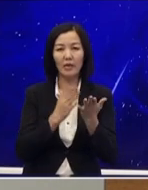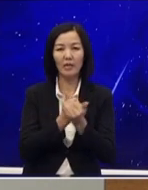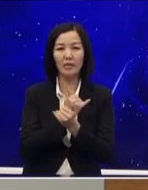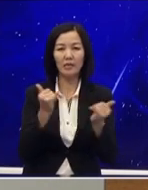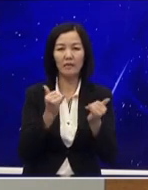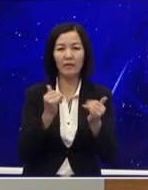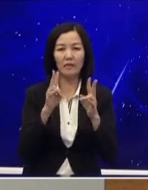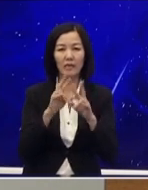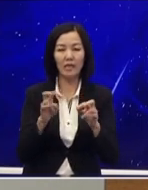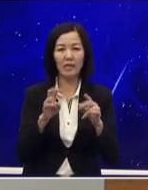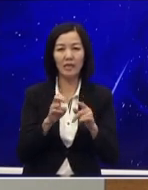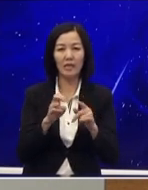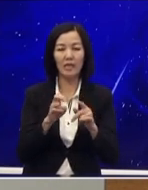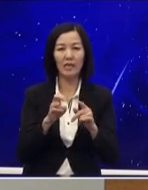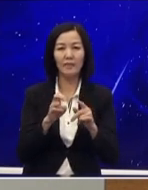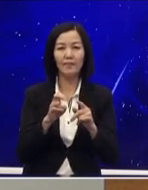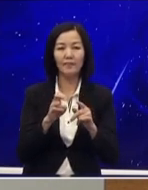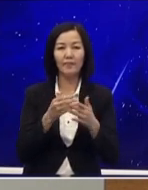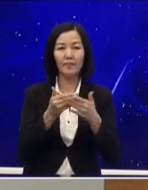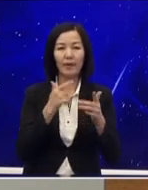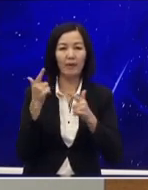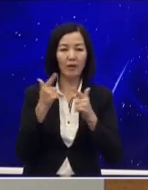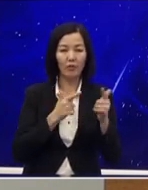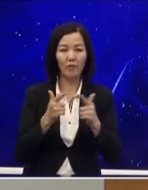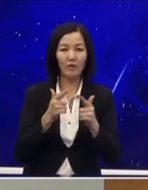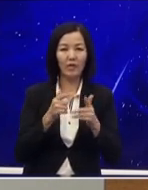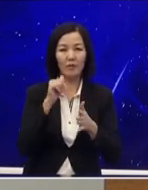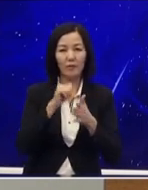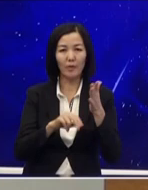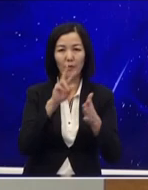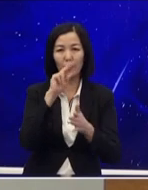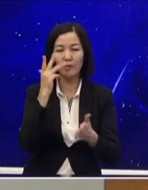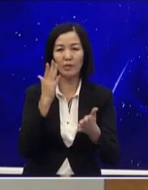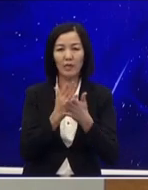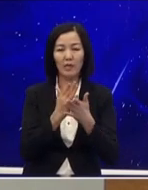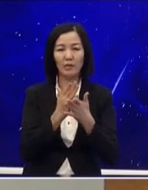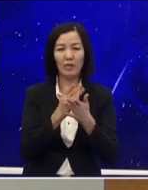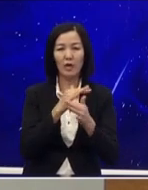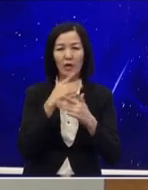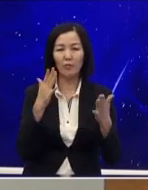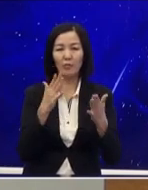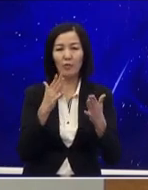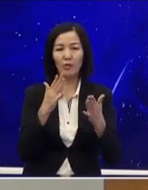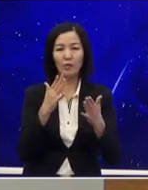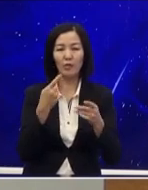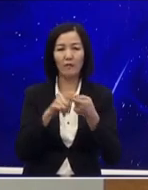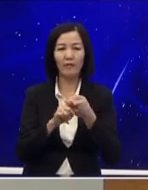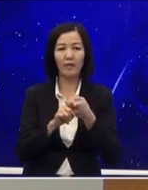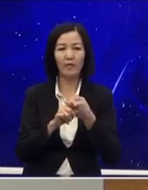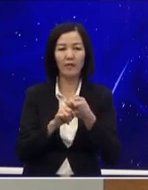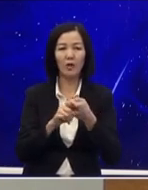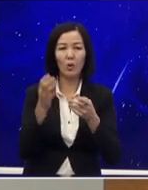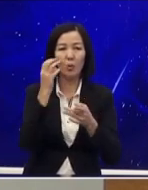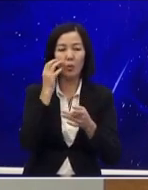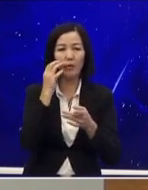пренатального скрининга, несвоевременной предгавидарной подготовки, об отсутствии санации множественных хронических очагов инфекций у беременных